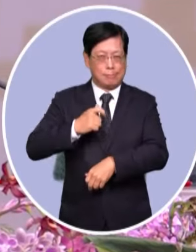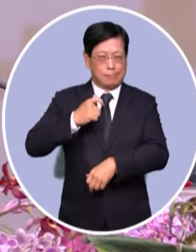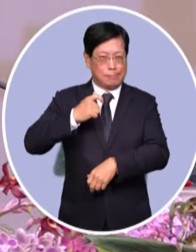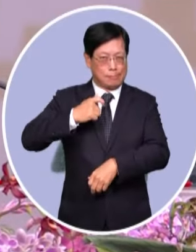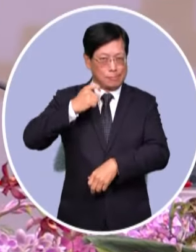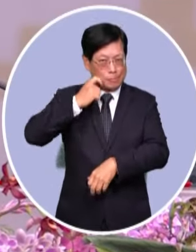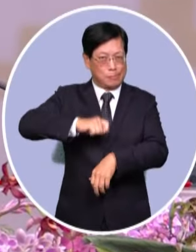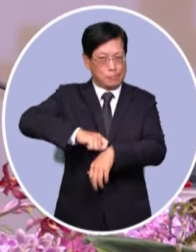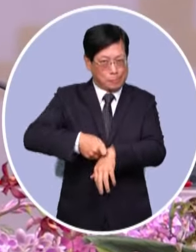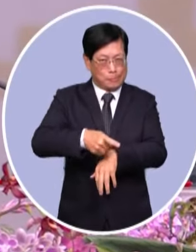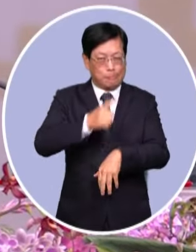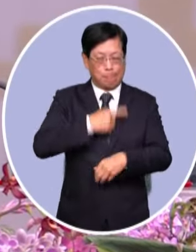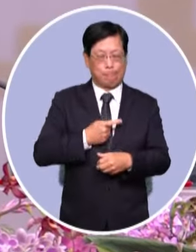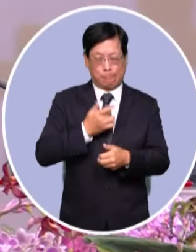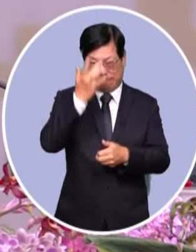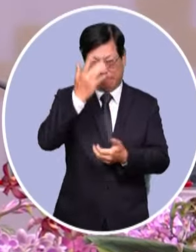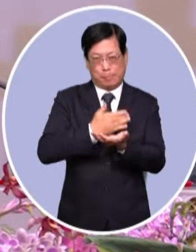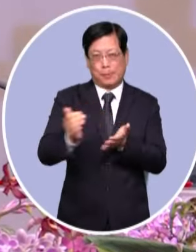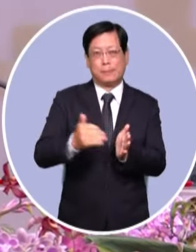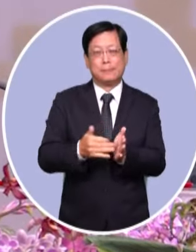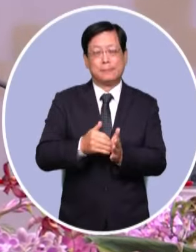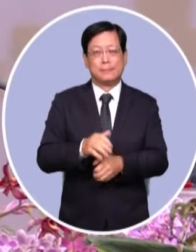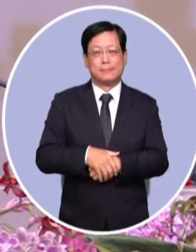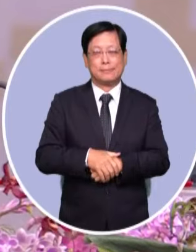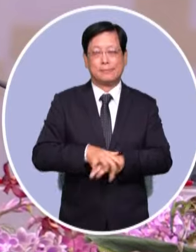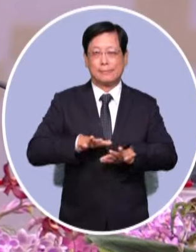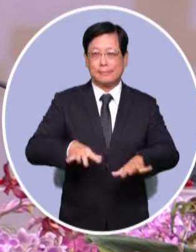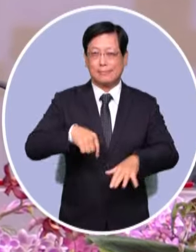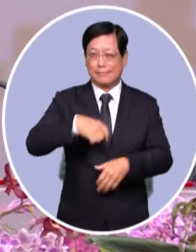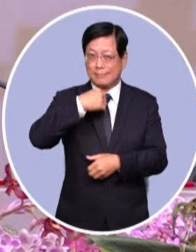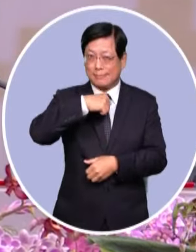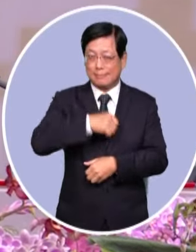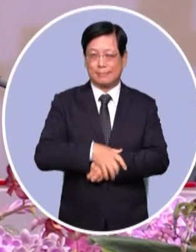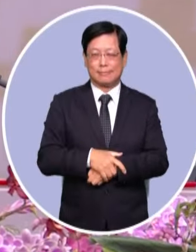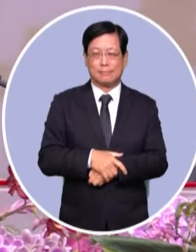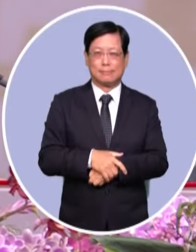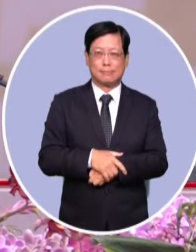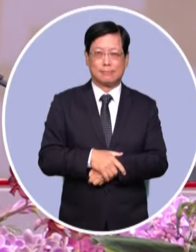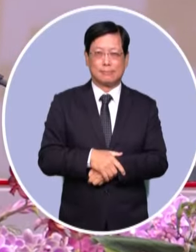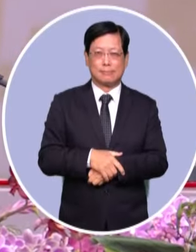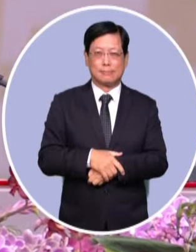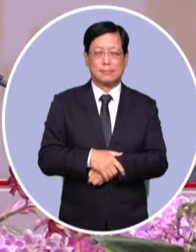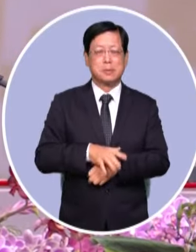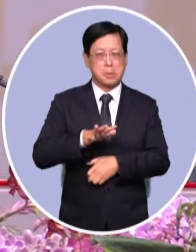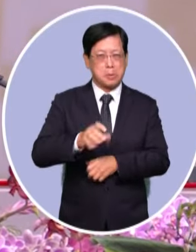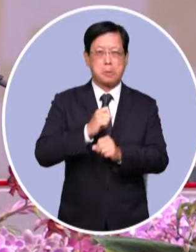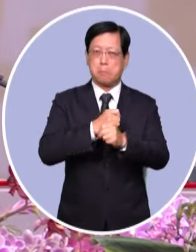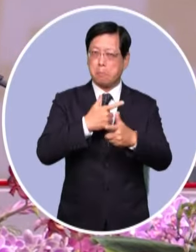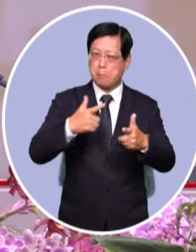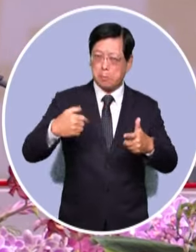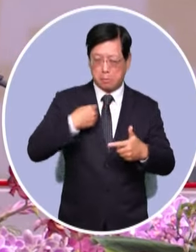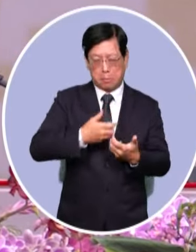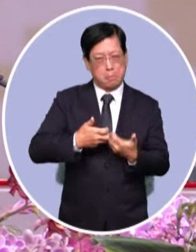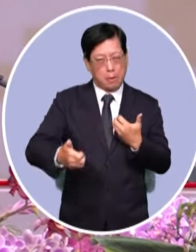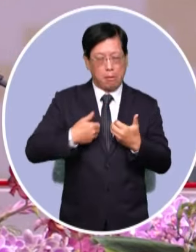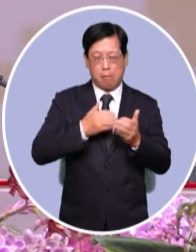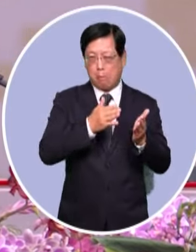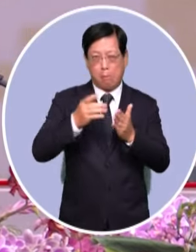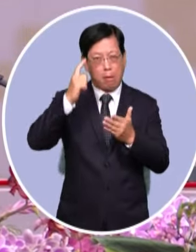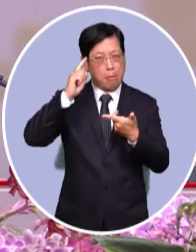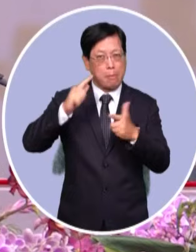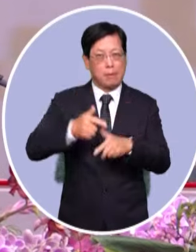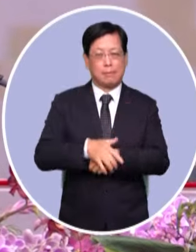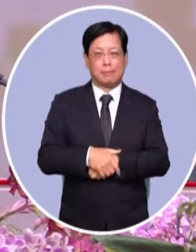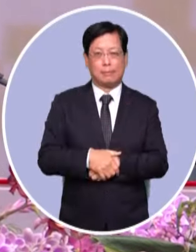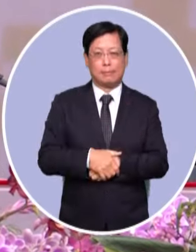历史险阻。在台湾，我们或许有不同的身份认同，但